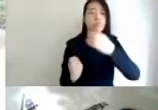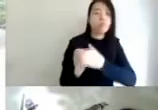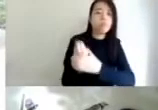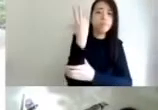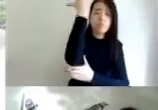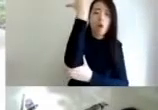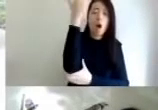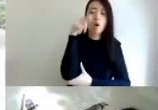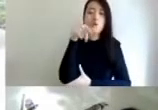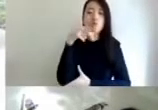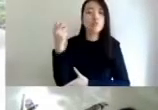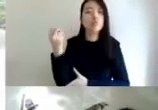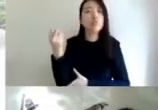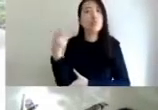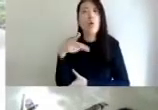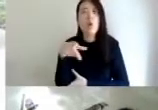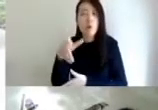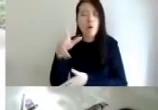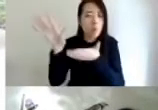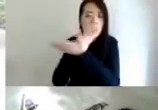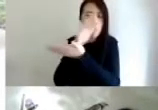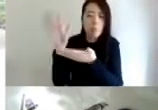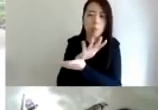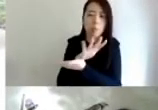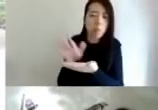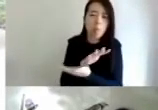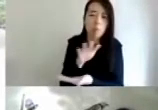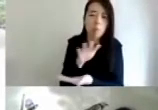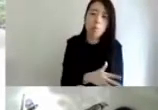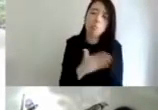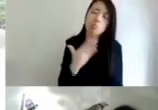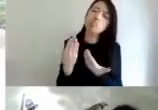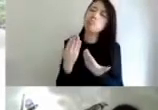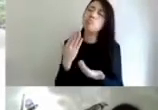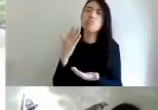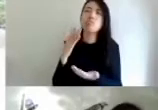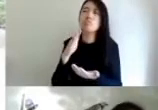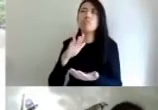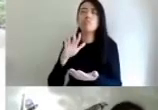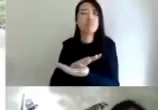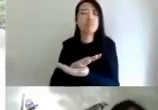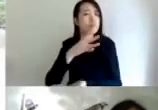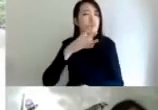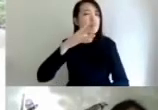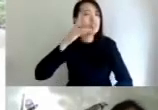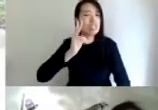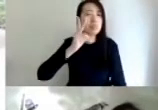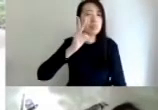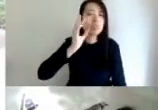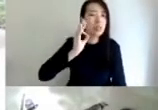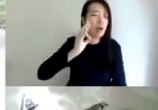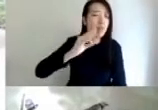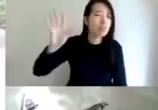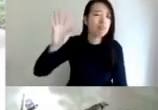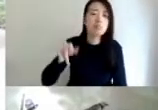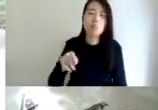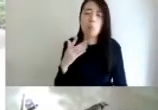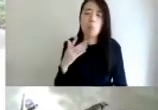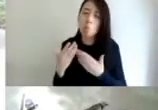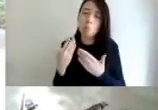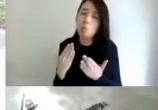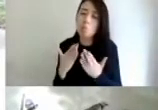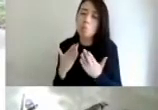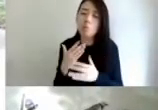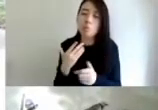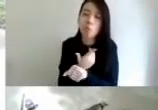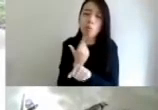年紀都好老，可能超過幾百年嘅一棵老嘅榕樹嘅。咁